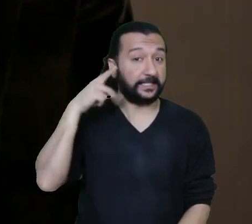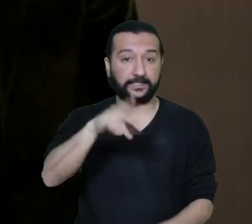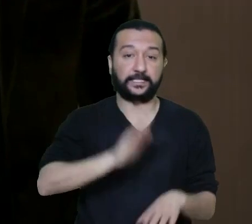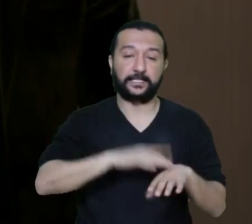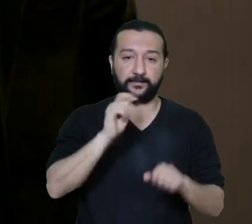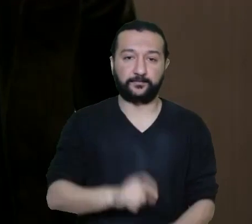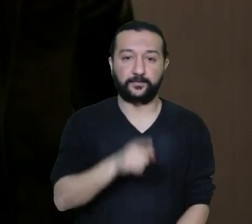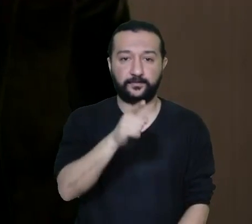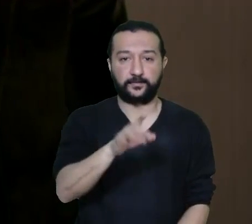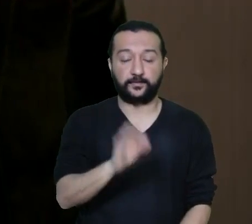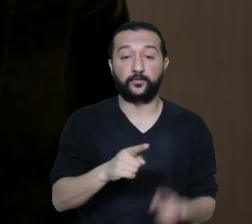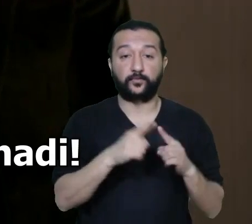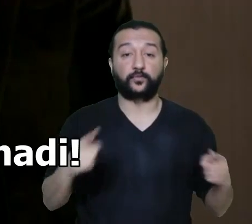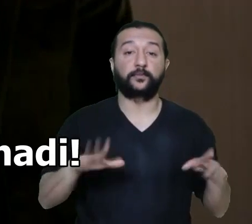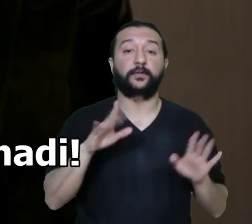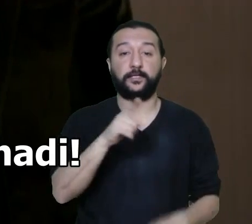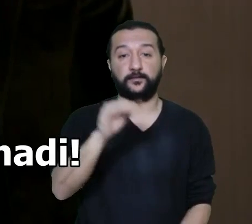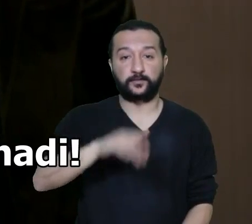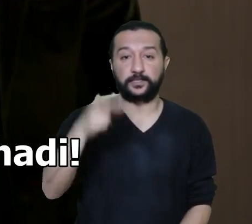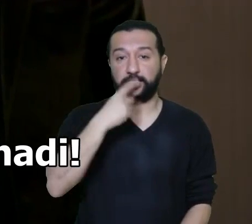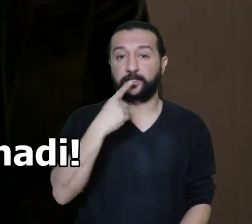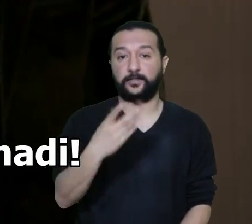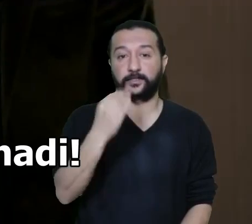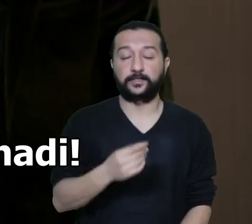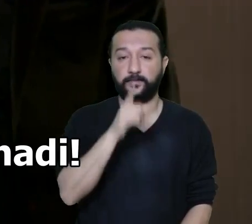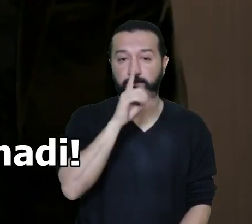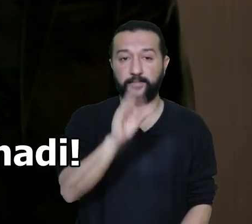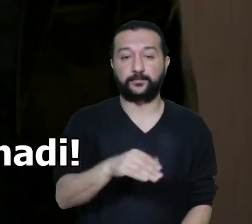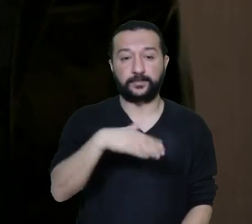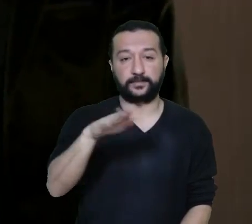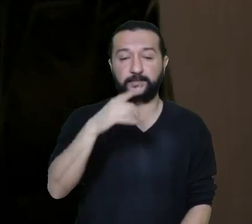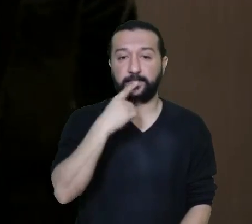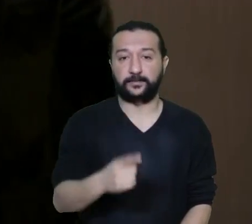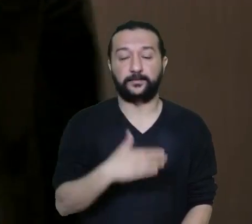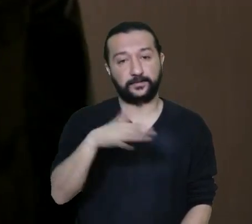yaptın. Uzatma Şükrü. Çocuk şarkısını söylesin, çık hadi.